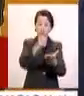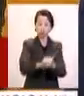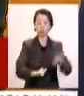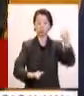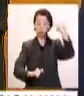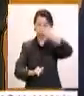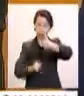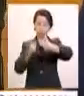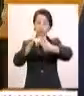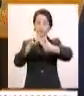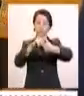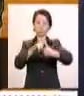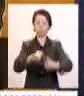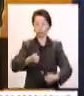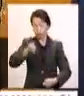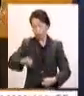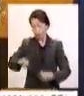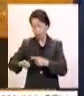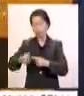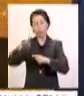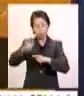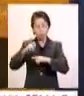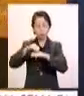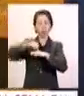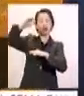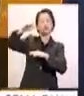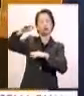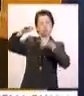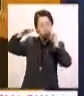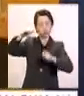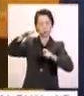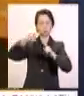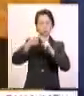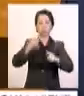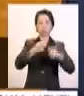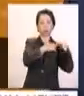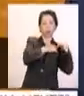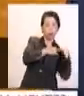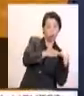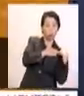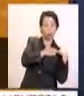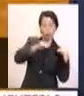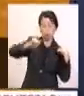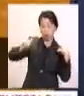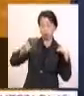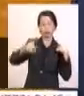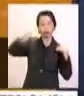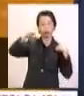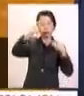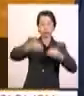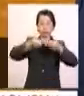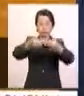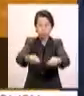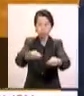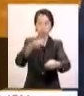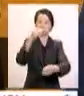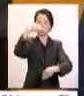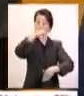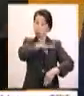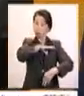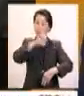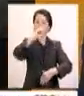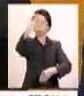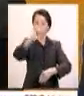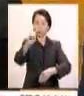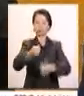iaitu aset mesti melebihi daripada tanggungan untuk mengeluarkan hibah according